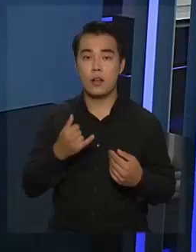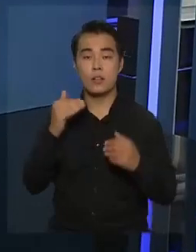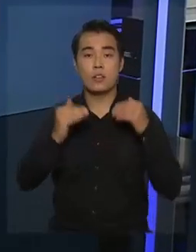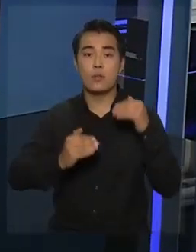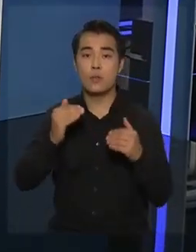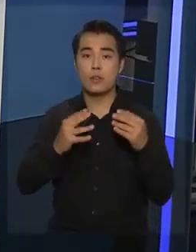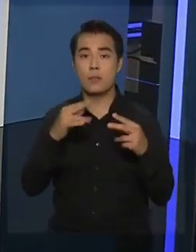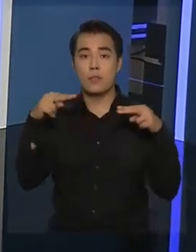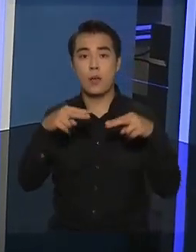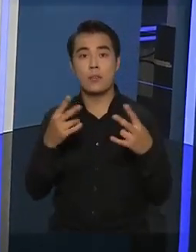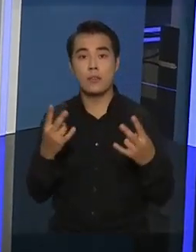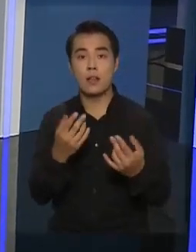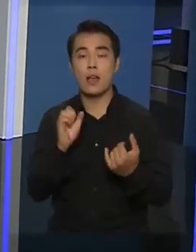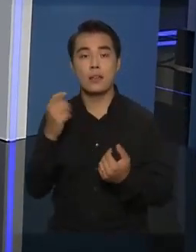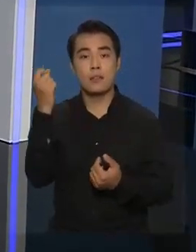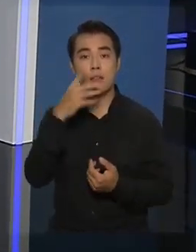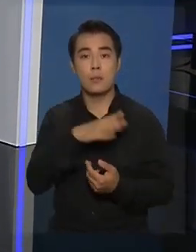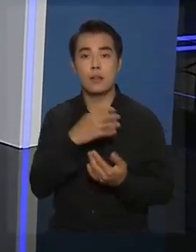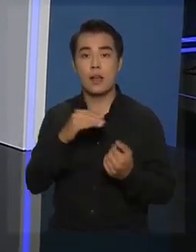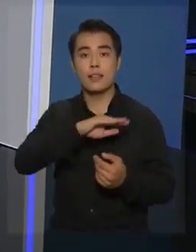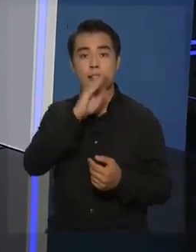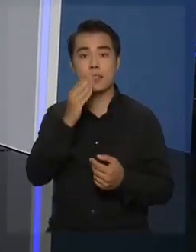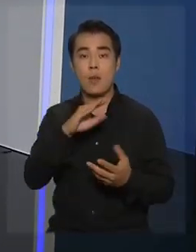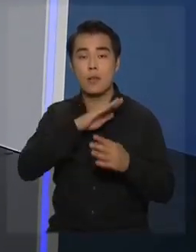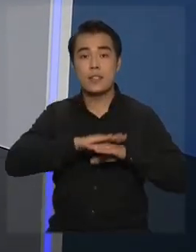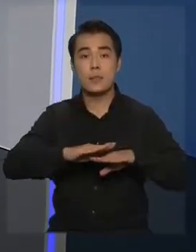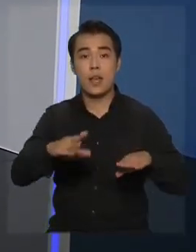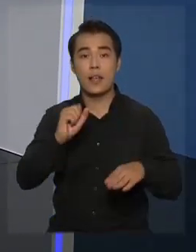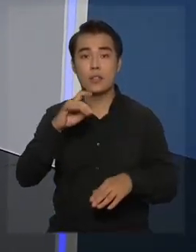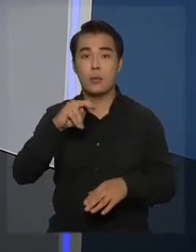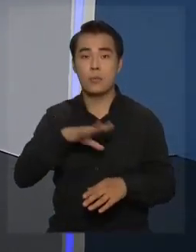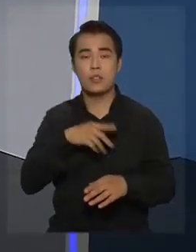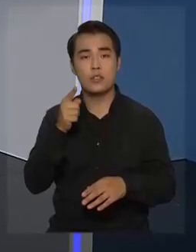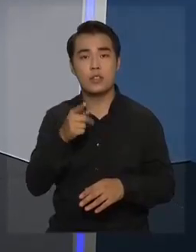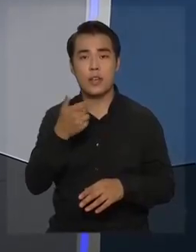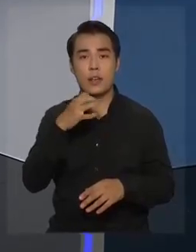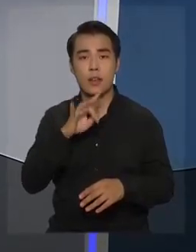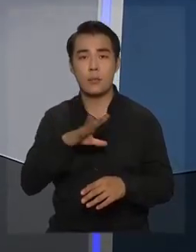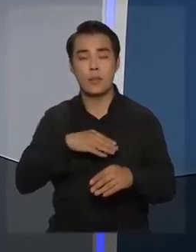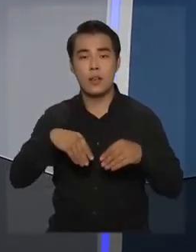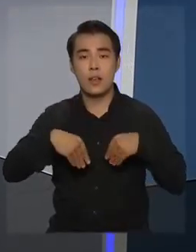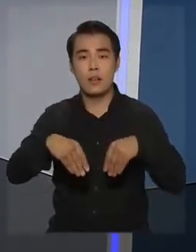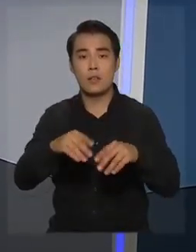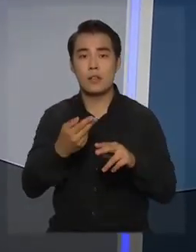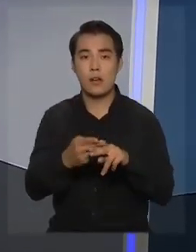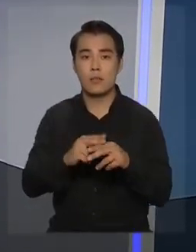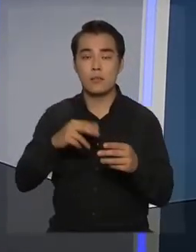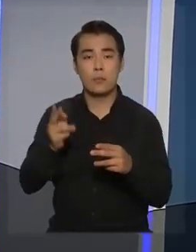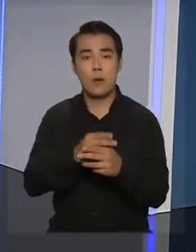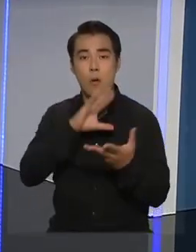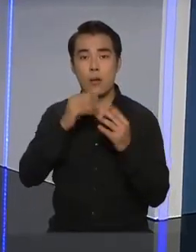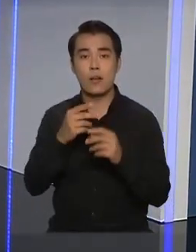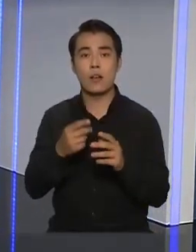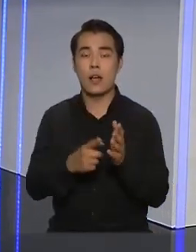и контролировать. Как известно, степные антилопы уничтожили 1000 гектаров посевов в Карагандинской, Костанайской,